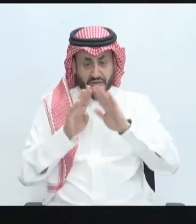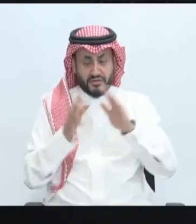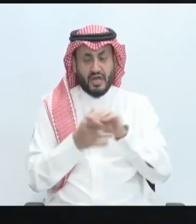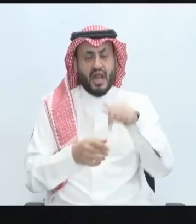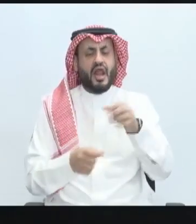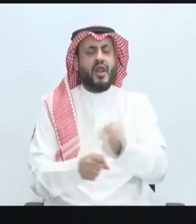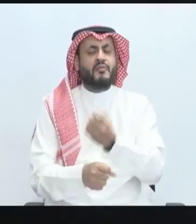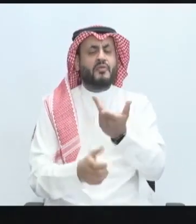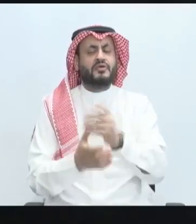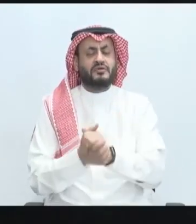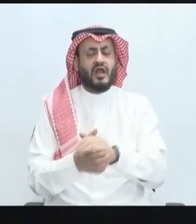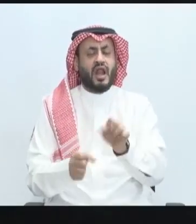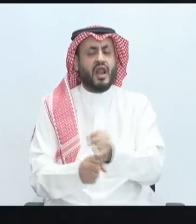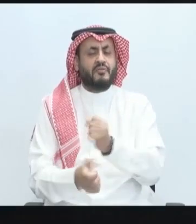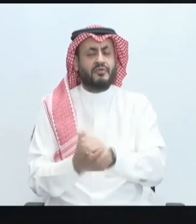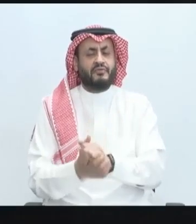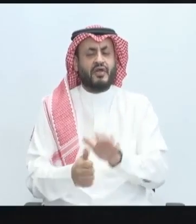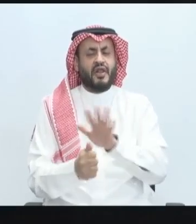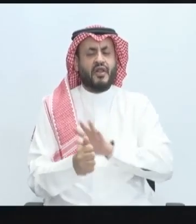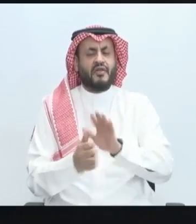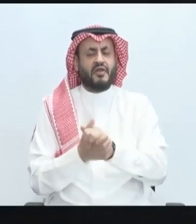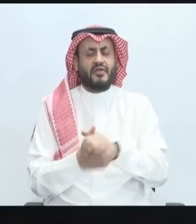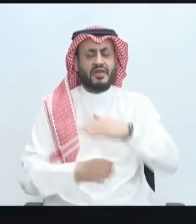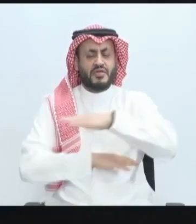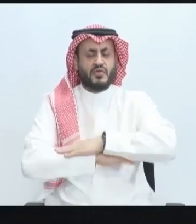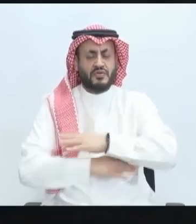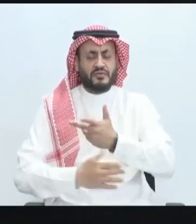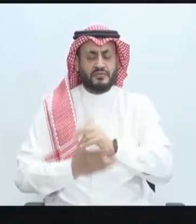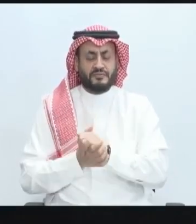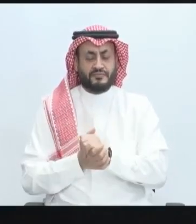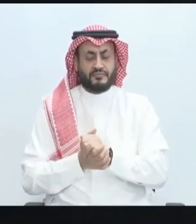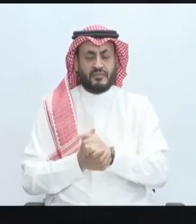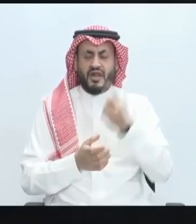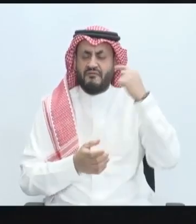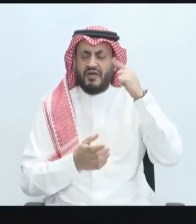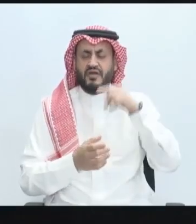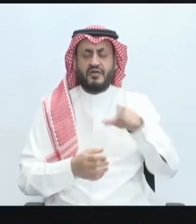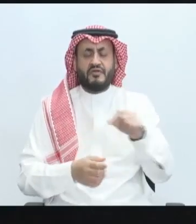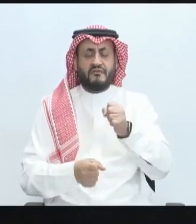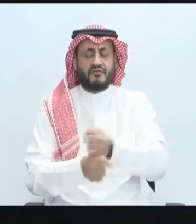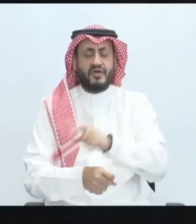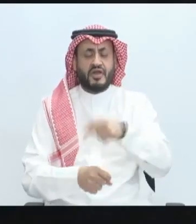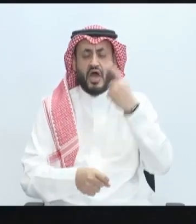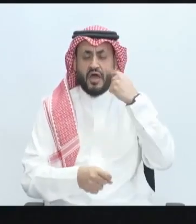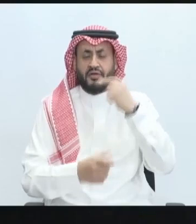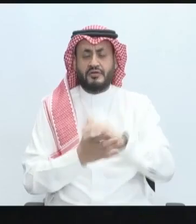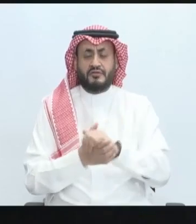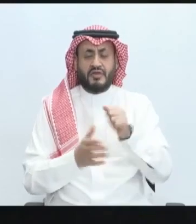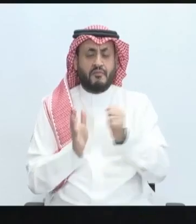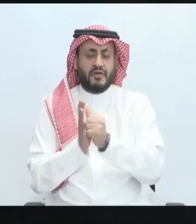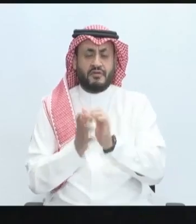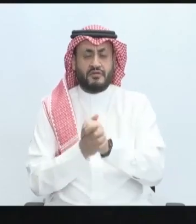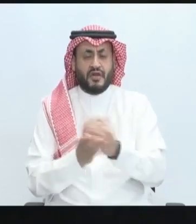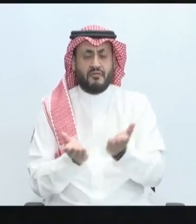الان نريد ما هي الاعمال ما هي التطبيقات السلوكيه ماذا جاء في ذهنك تريد ان تطبقه في حياتك في بيتك